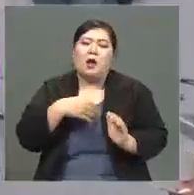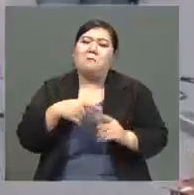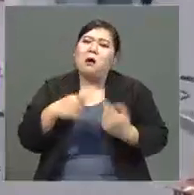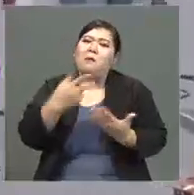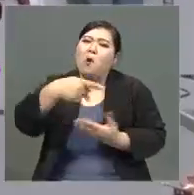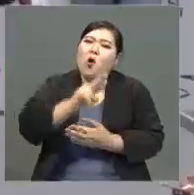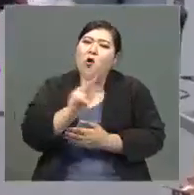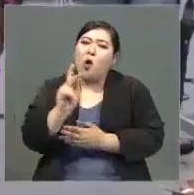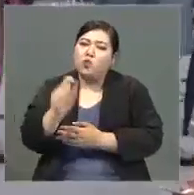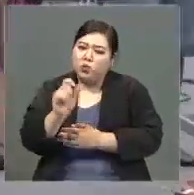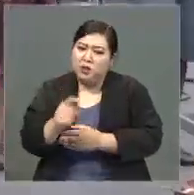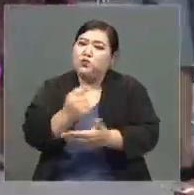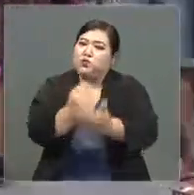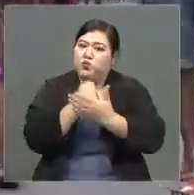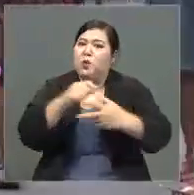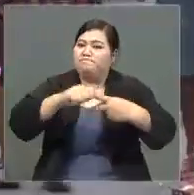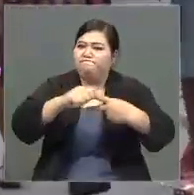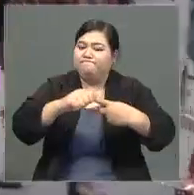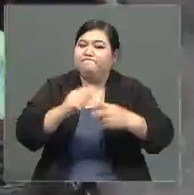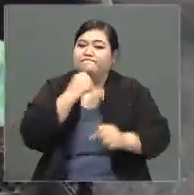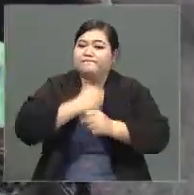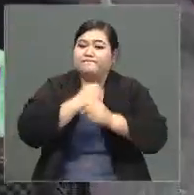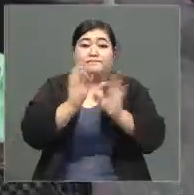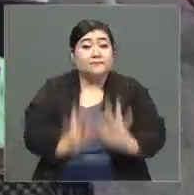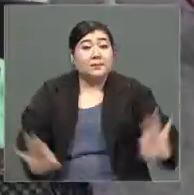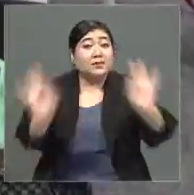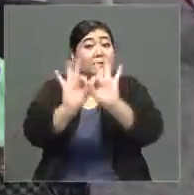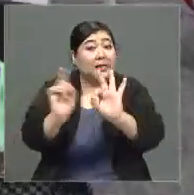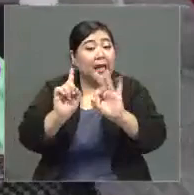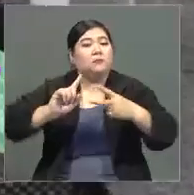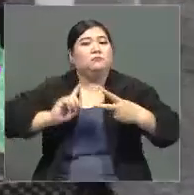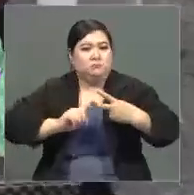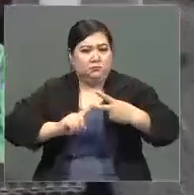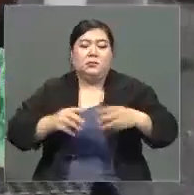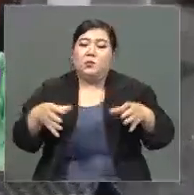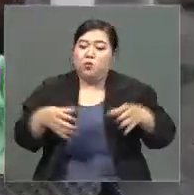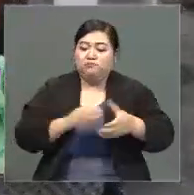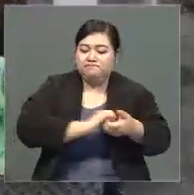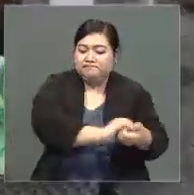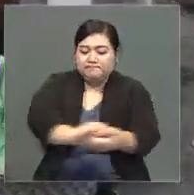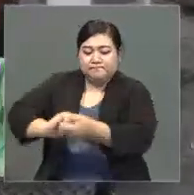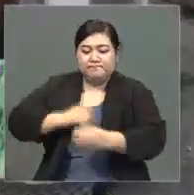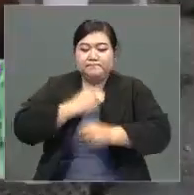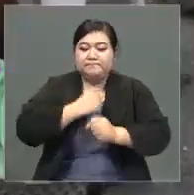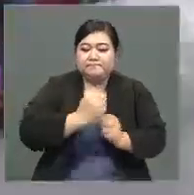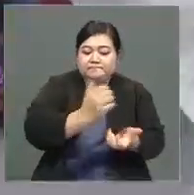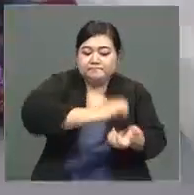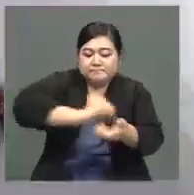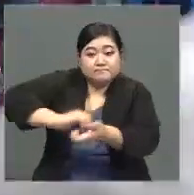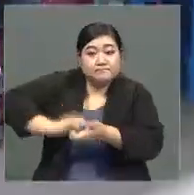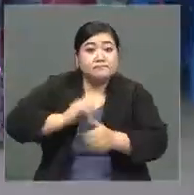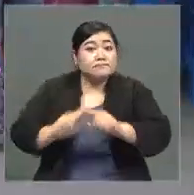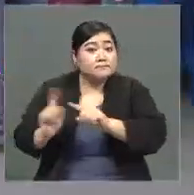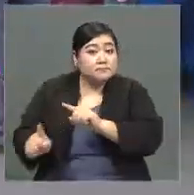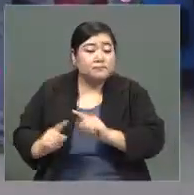ะคะก็จะใช้พ.ร.ก.ฉุกเฉินเนี่ยเข้ามาใช้ที่สำคัญมากๆอีกอันนึงก็คือการทำงานร่วมกันของทุกหน่วยงานที่เกี่ยวข้อง